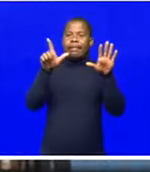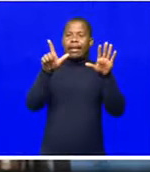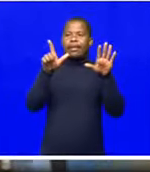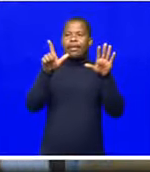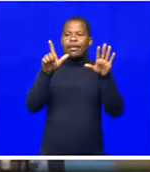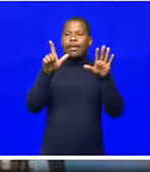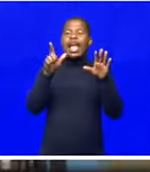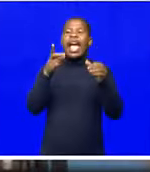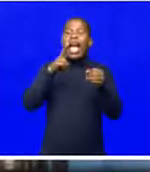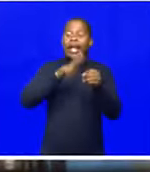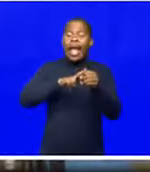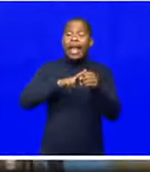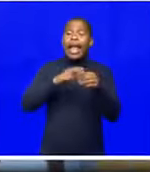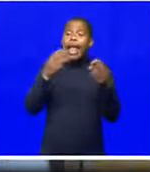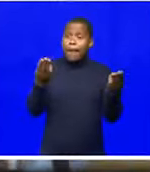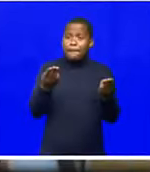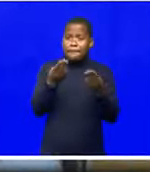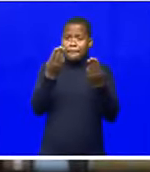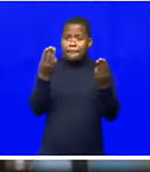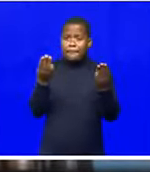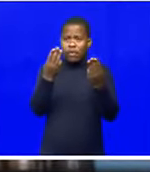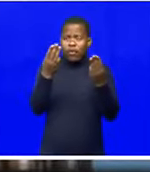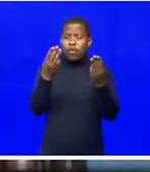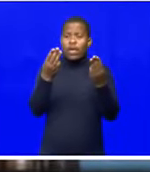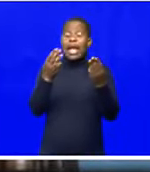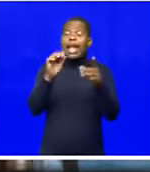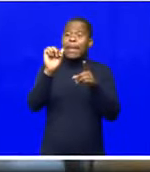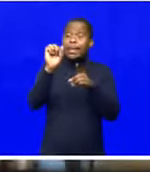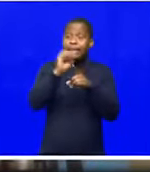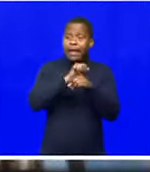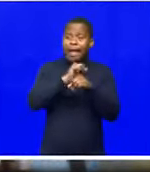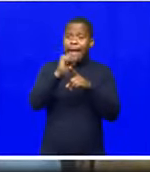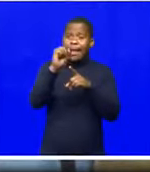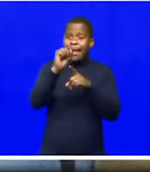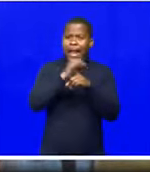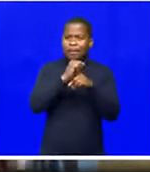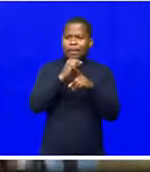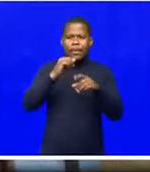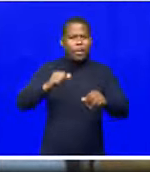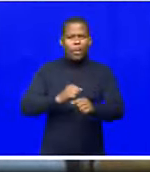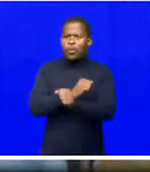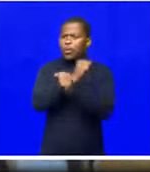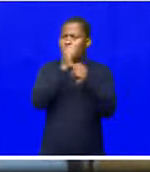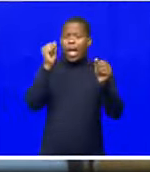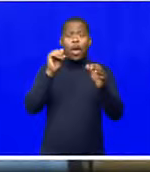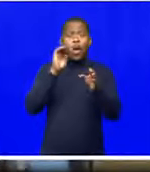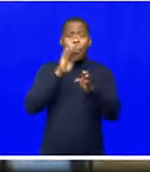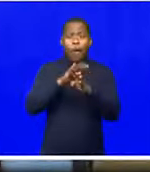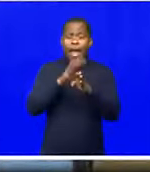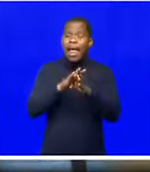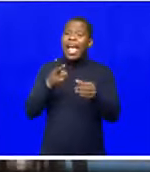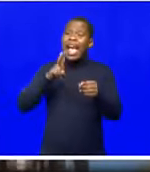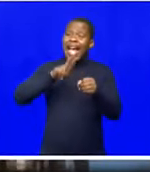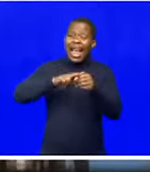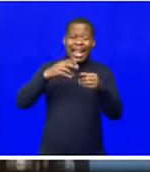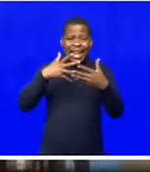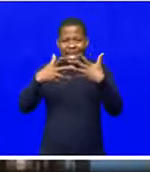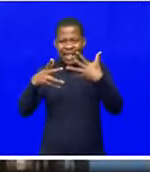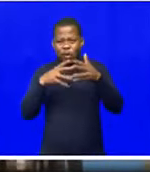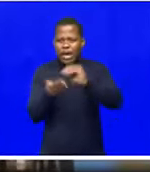laba bantu batoceceshwa laba ceceshiwe bathi ke baphasile kalokuhle ukuthi sesidibonile letindvo